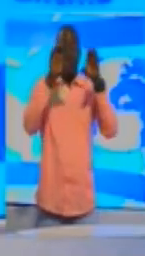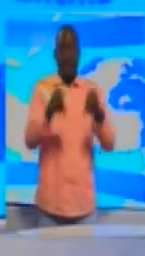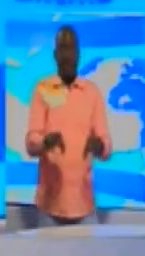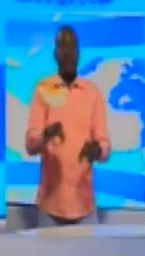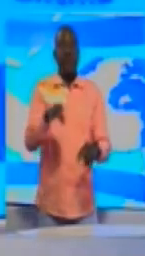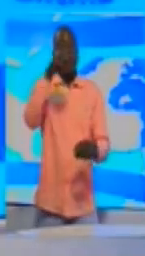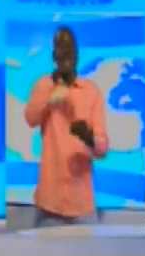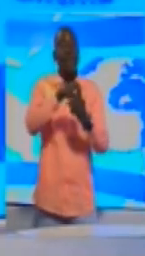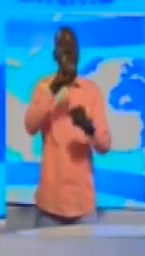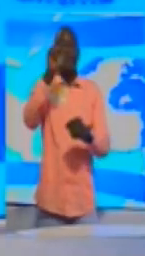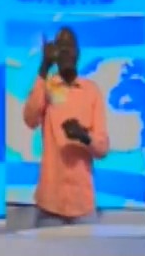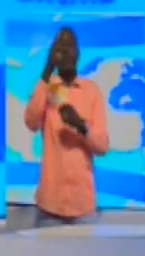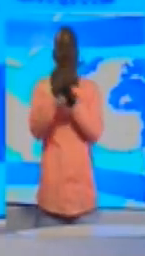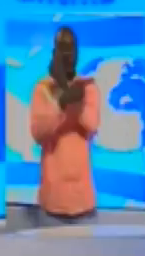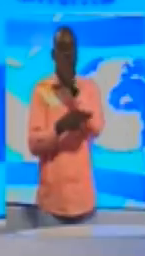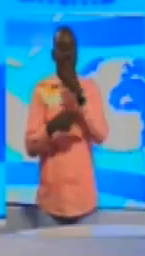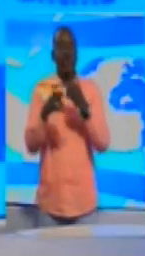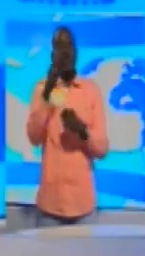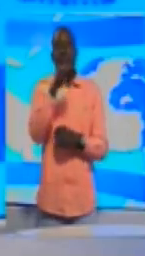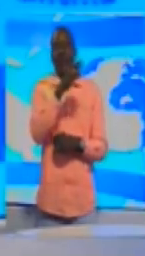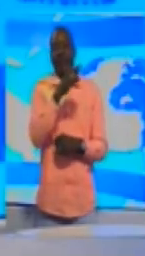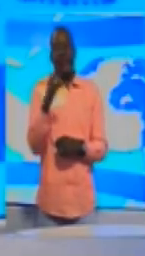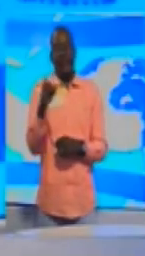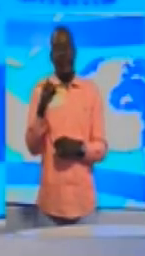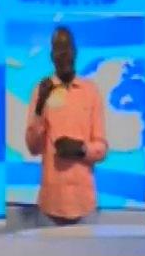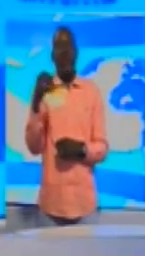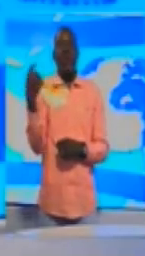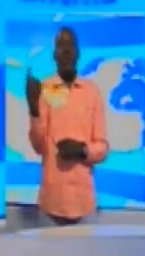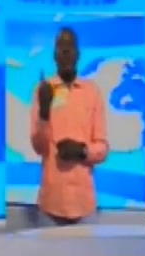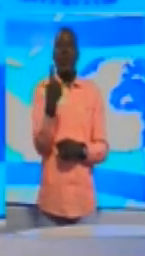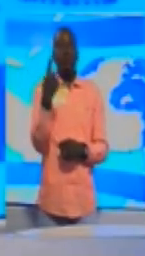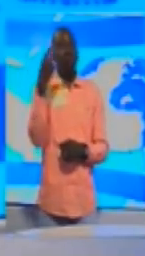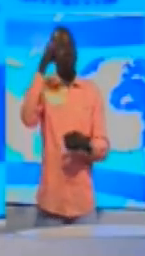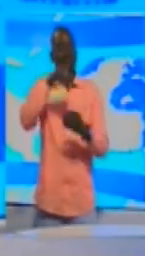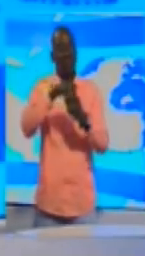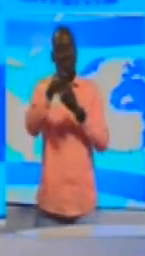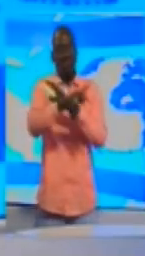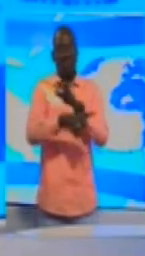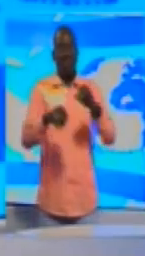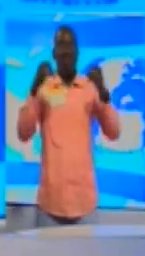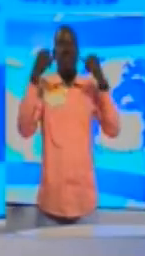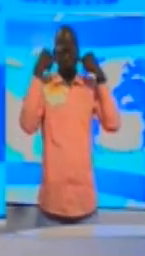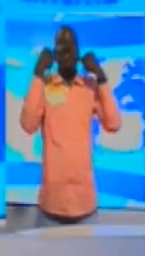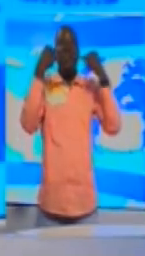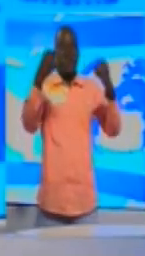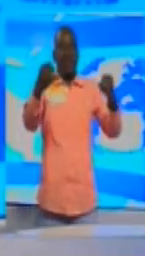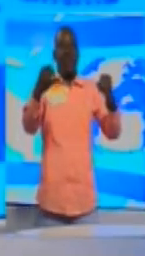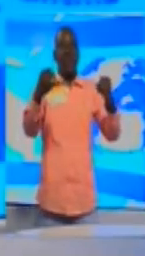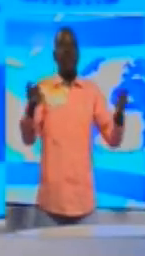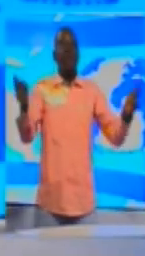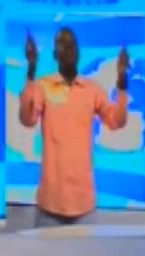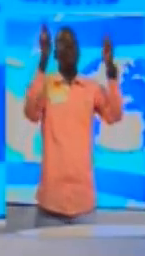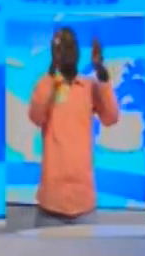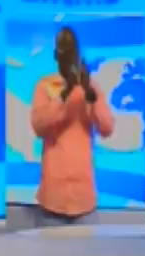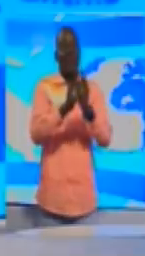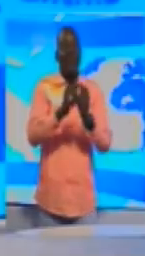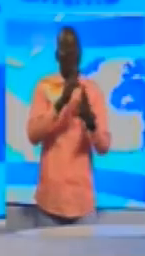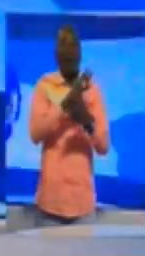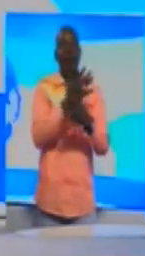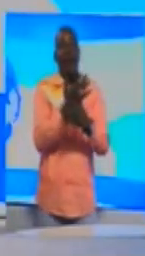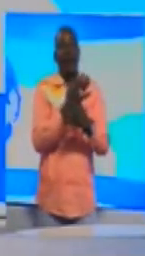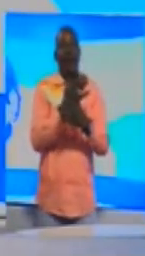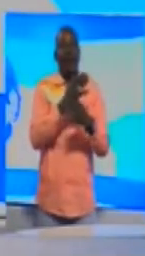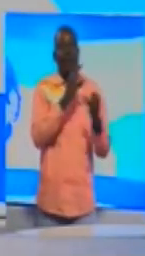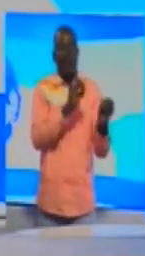10 régions du Burkina. C'est l'une des principales informations issues de la rencontre entre les